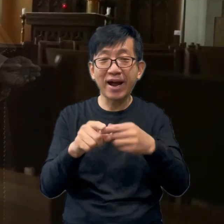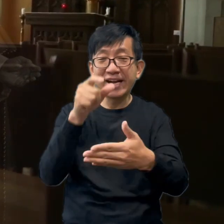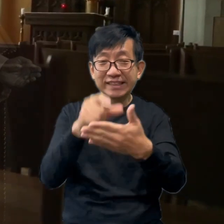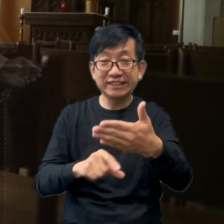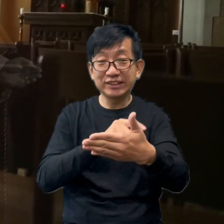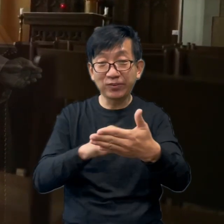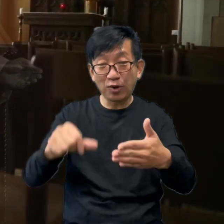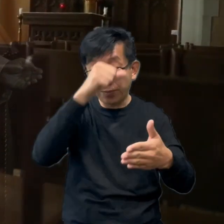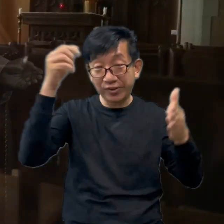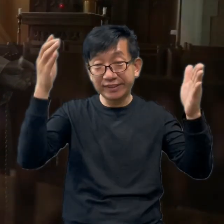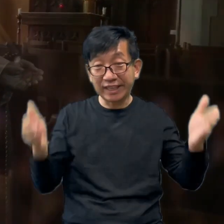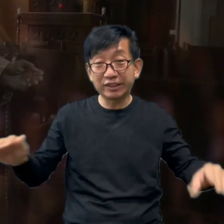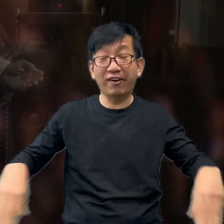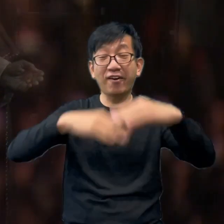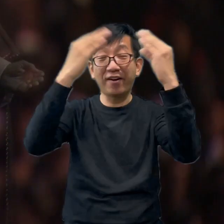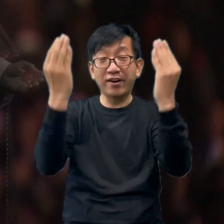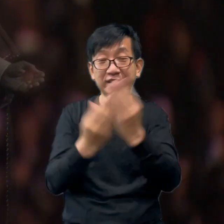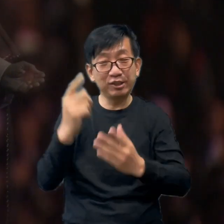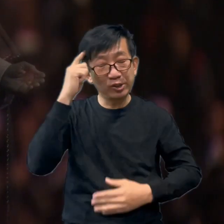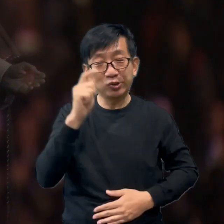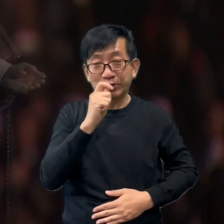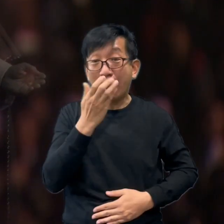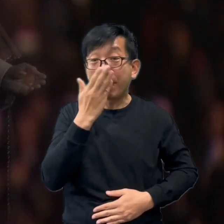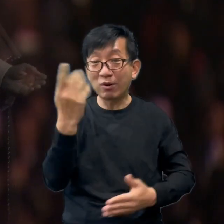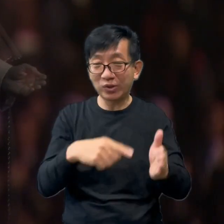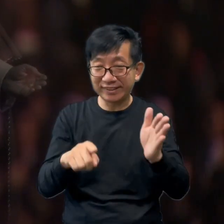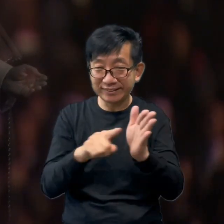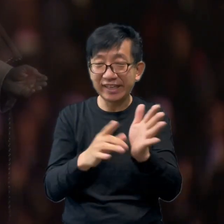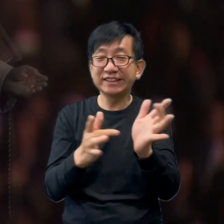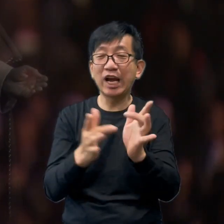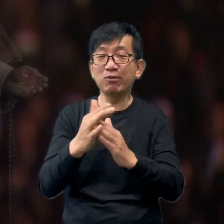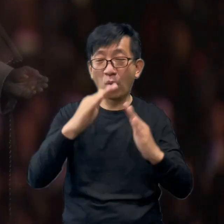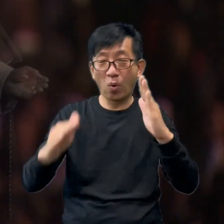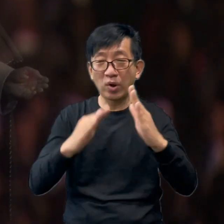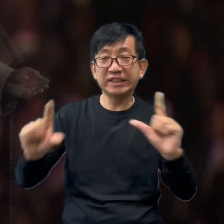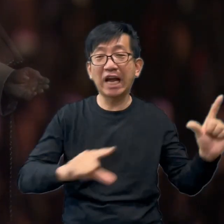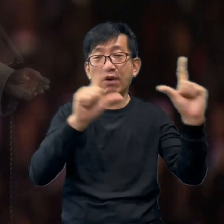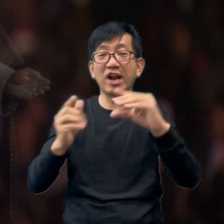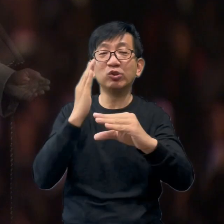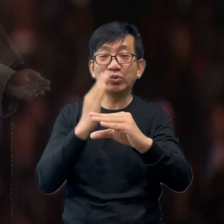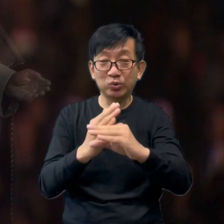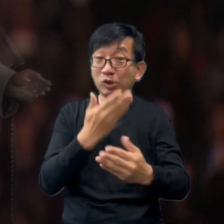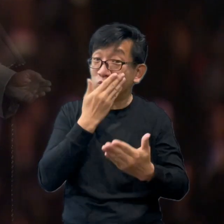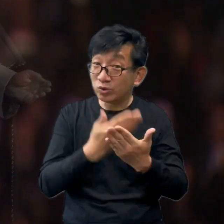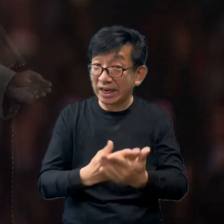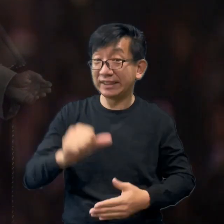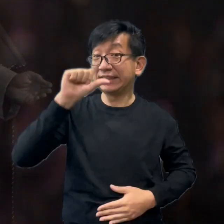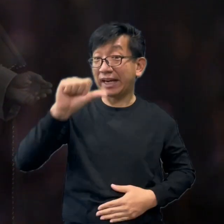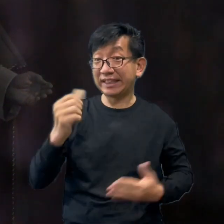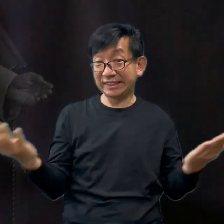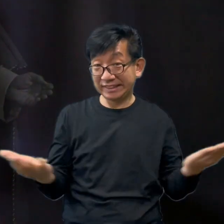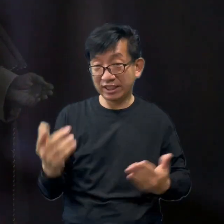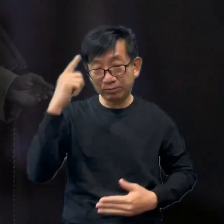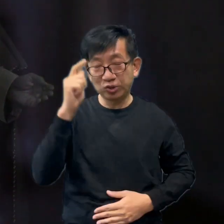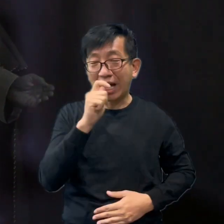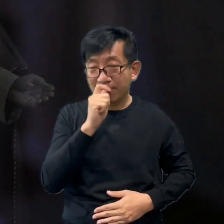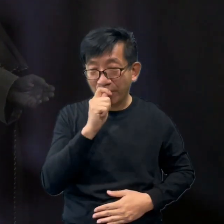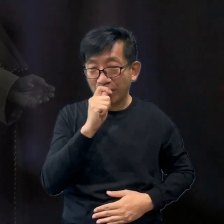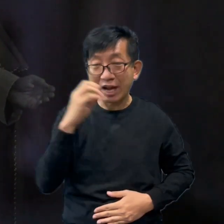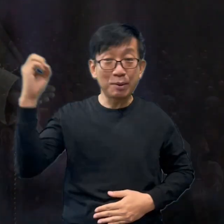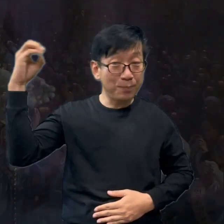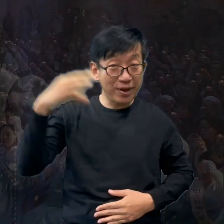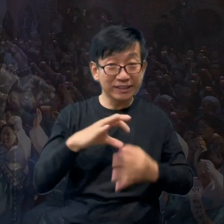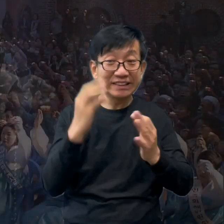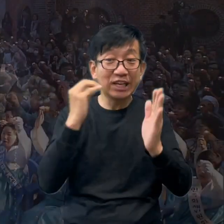함께 그리스도 생애 전체를 묵상할 수 있도록 예수님의 공생활 중 중요한 5사건을 묵상하는